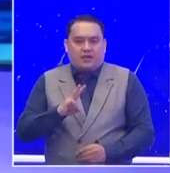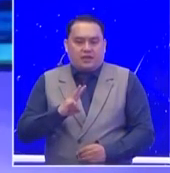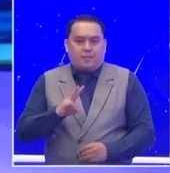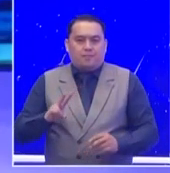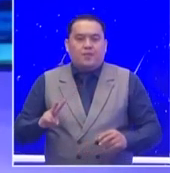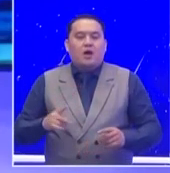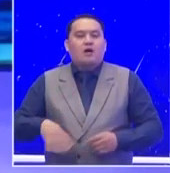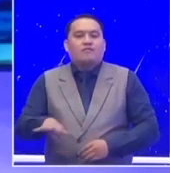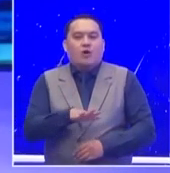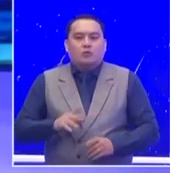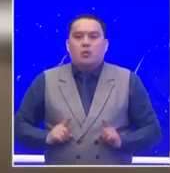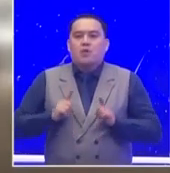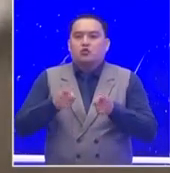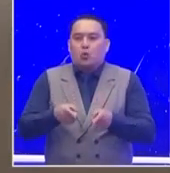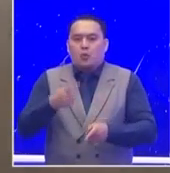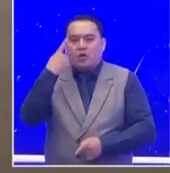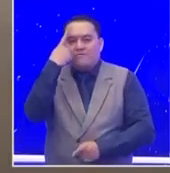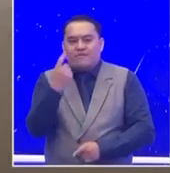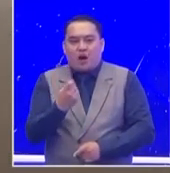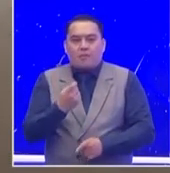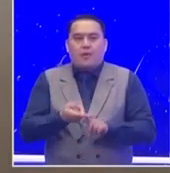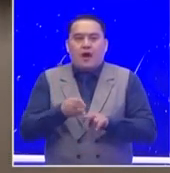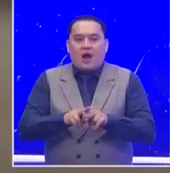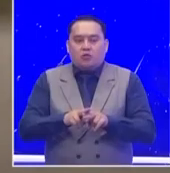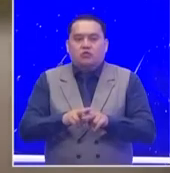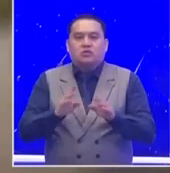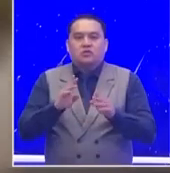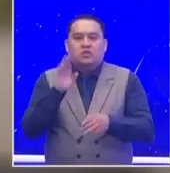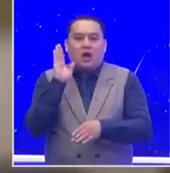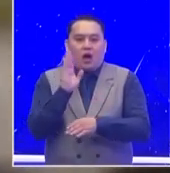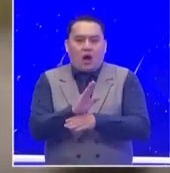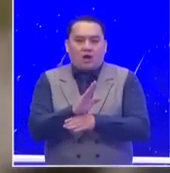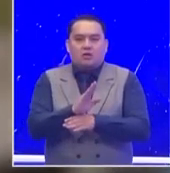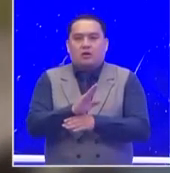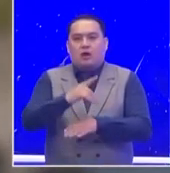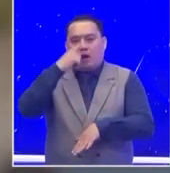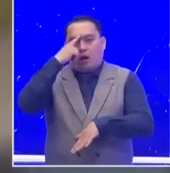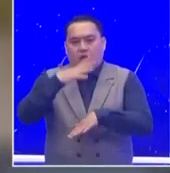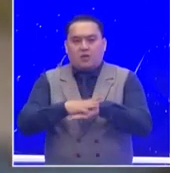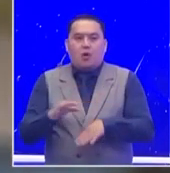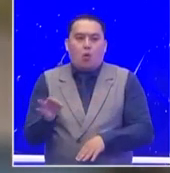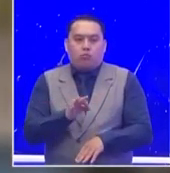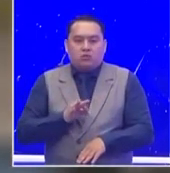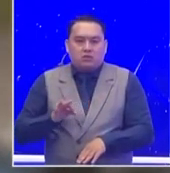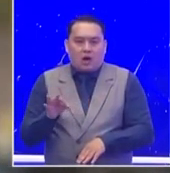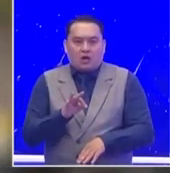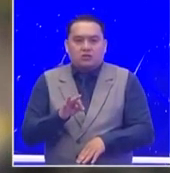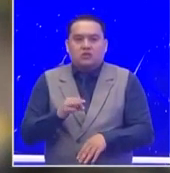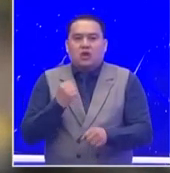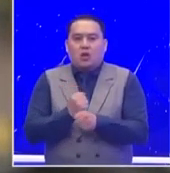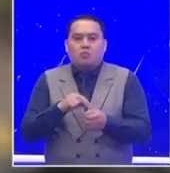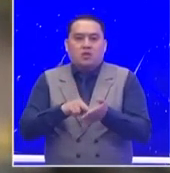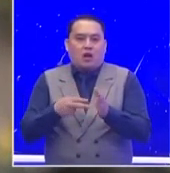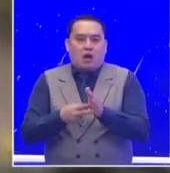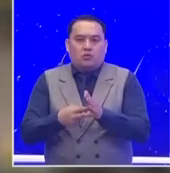«Асыл-Арман». Сейчас поступила информация о том, что по этому поводу, согласно поручению главы региона Аманды Кабаталова, идет разработка